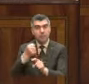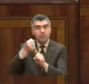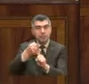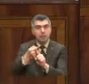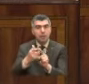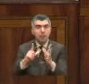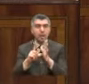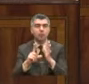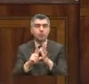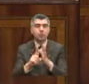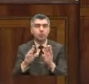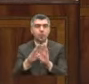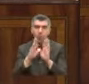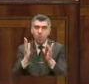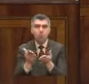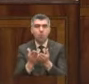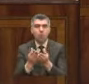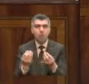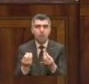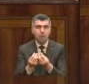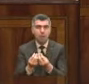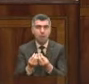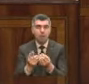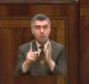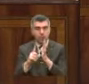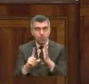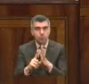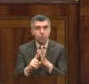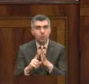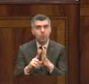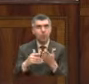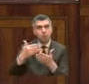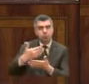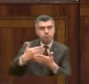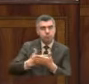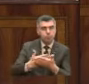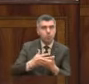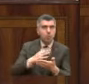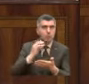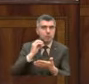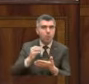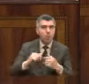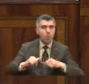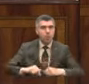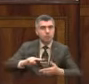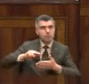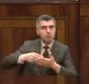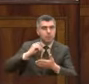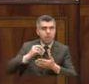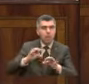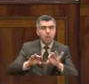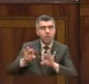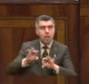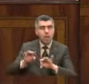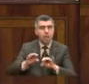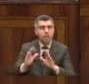مرجعيه مدونه تجمع كل النصوص، سواء كانت قوانين او كانت مراسيم او كانت قرارات او كانت يعني اجراءات اداريه، والان في